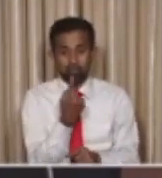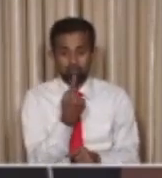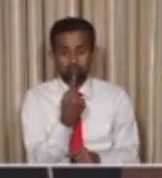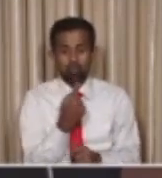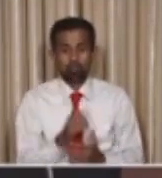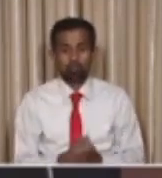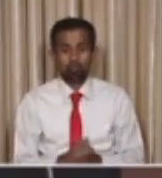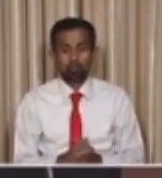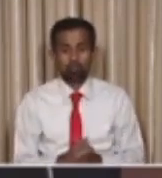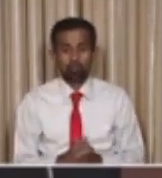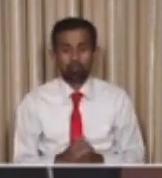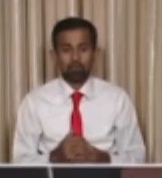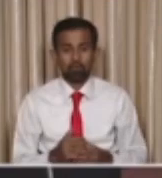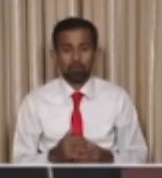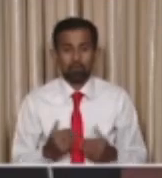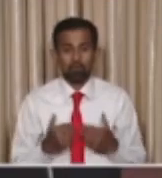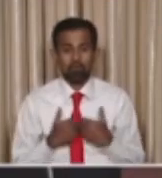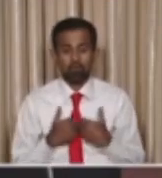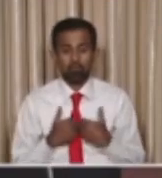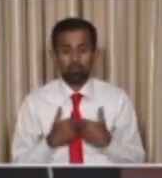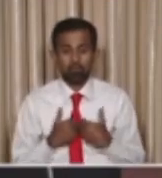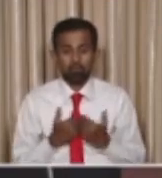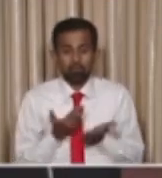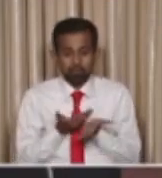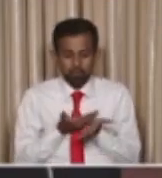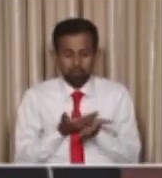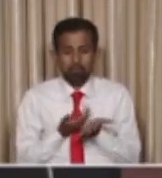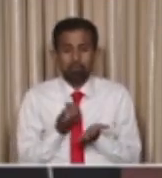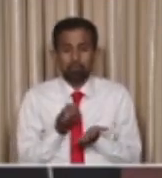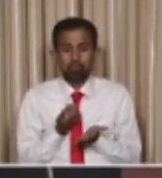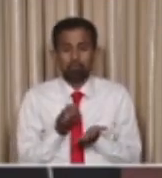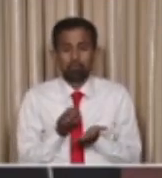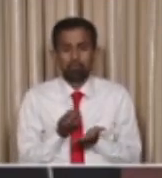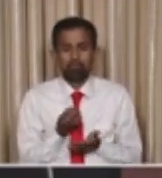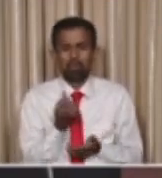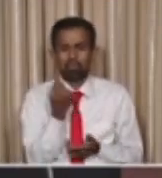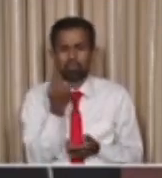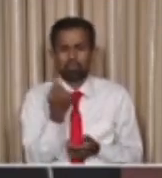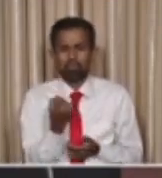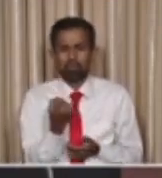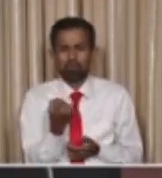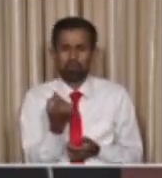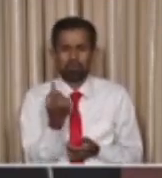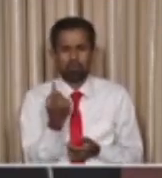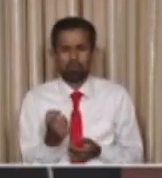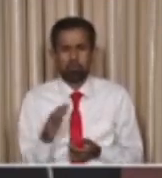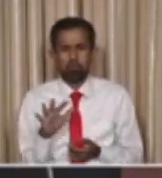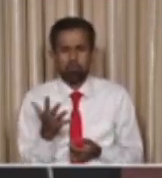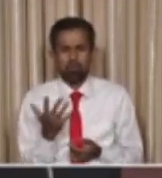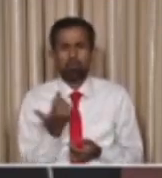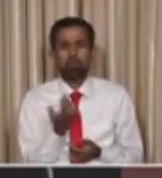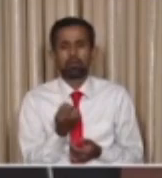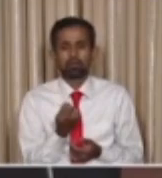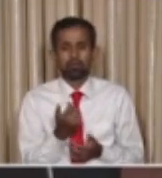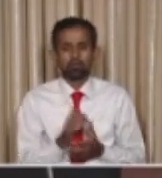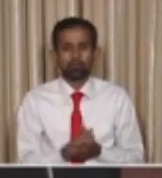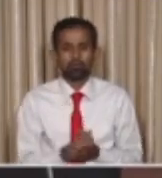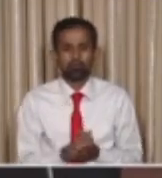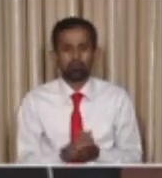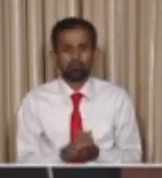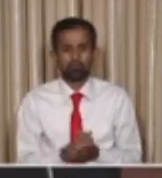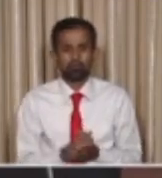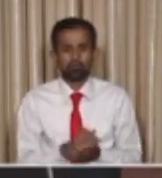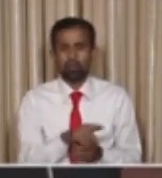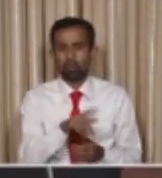අපිට කිව්වා, අද අපිට ඉතිරි වෙන්නේ රුපියල් 1000ක් 1500ක් වගේ මුදලක්. මේක